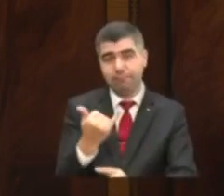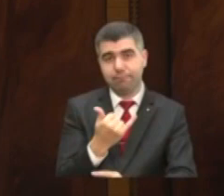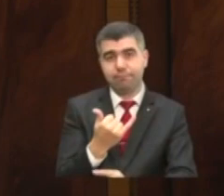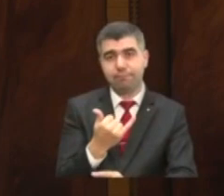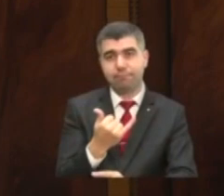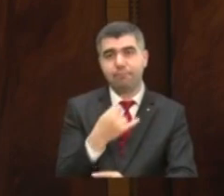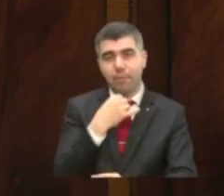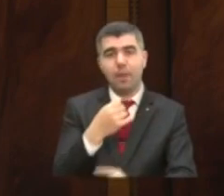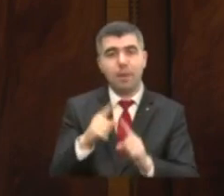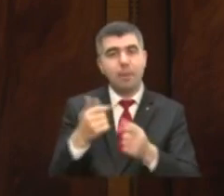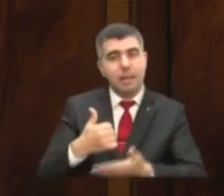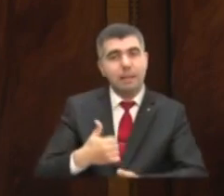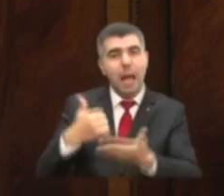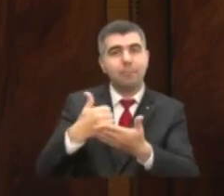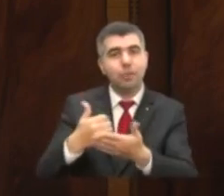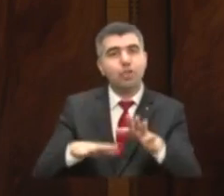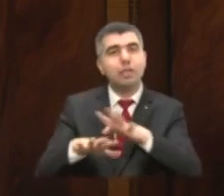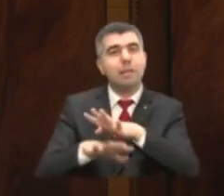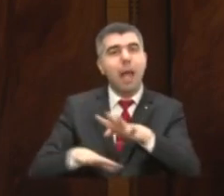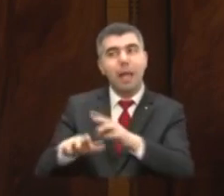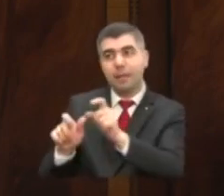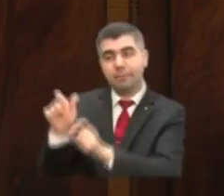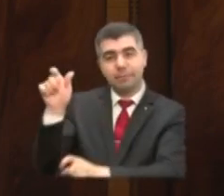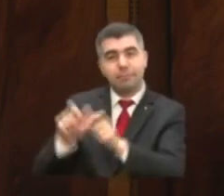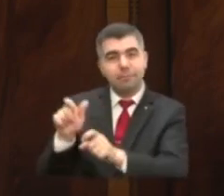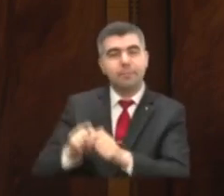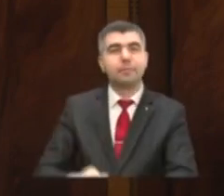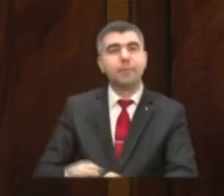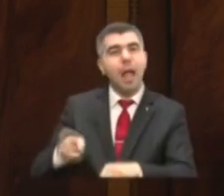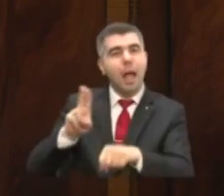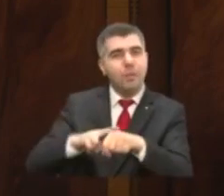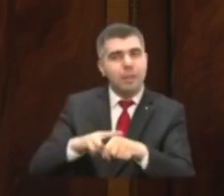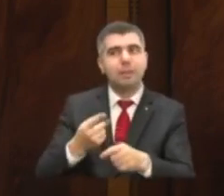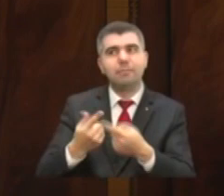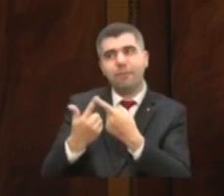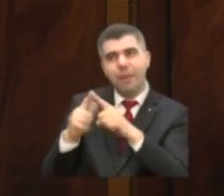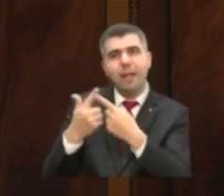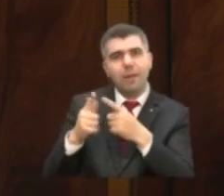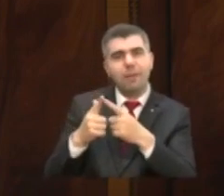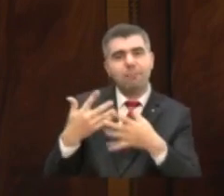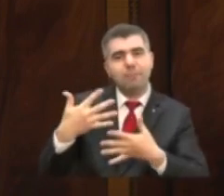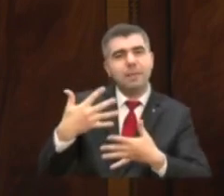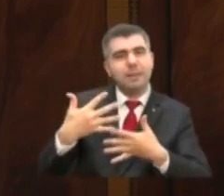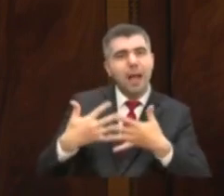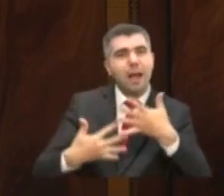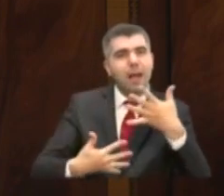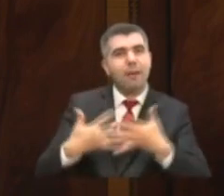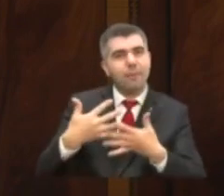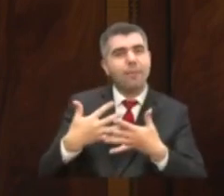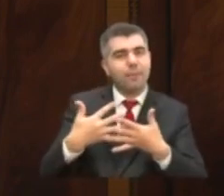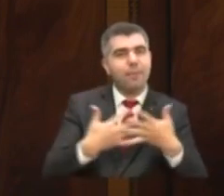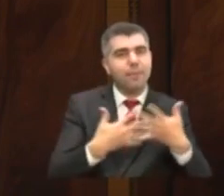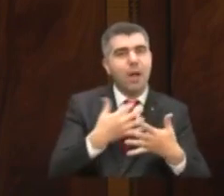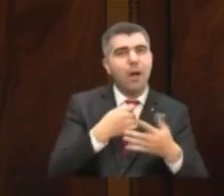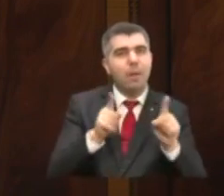في الاتجاه ديال الدعم الاجتماعي، وأيضا مراجعة الحكامة دياله، وفتح